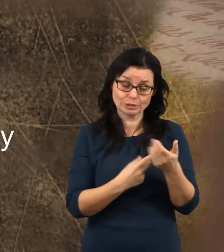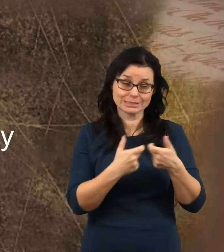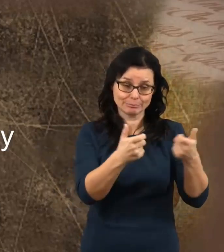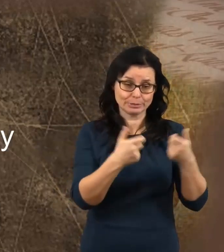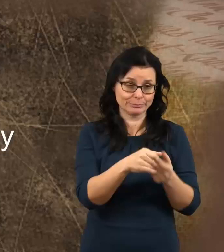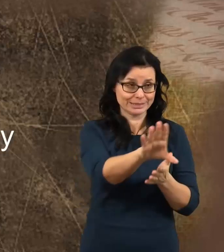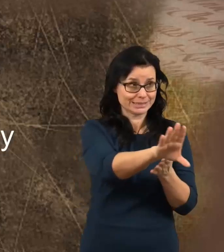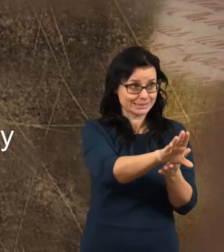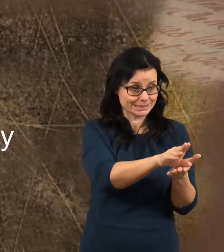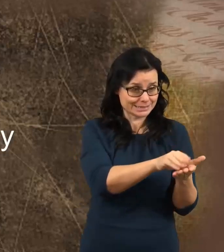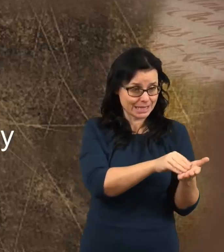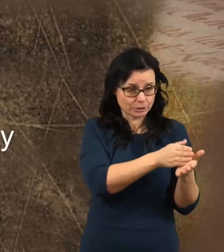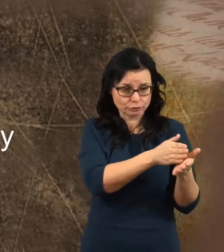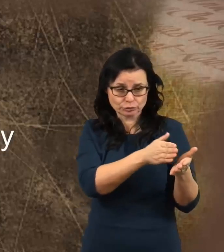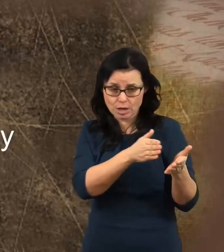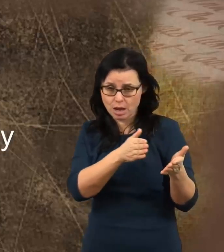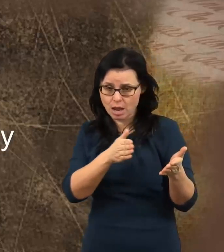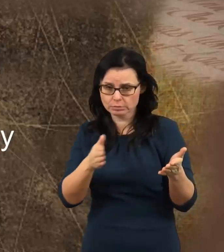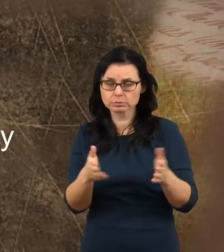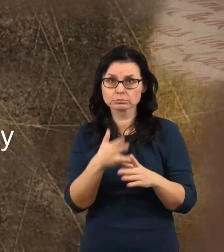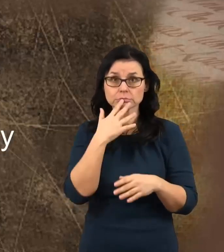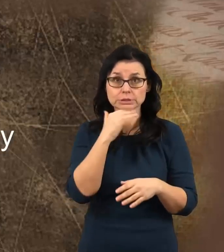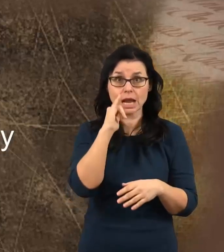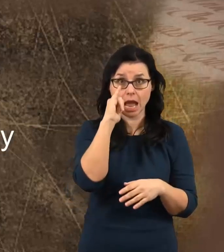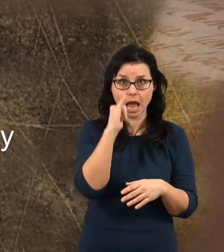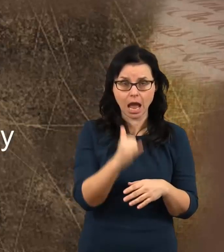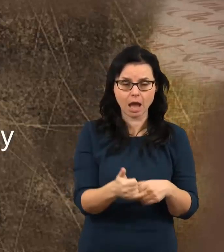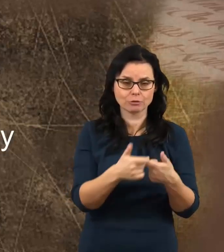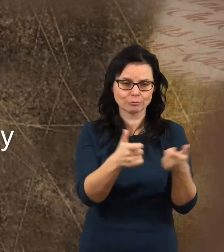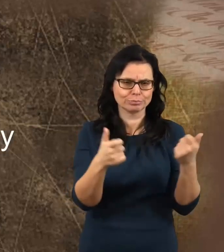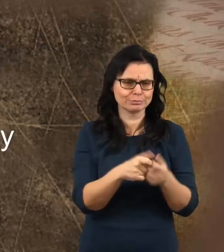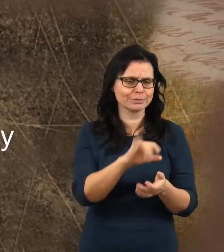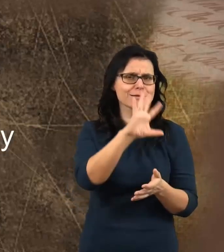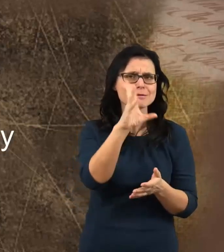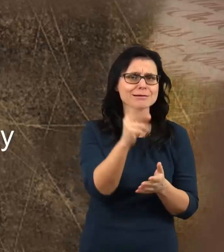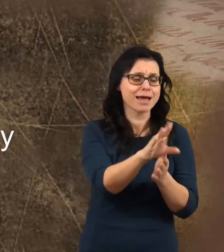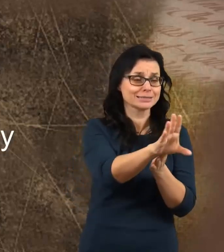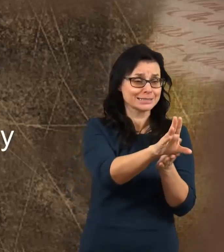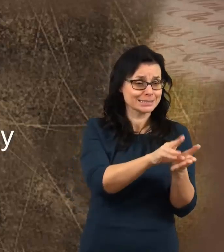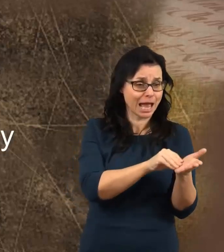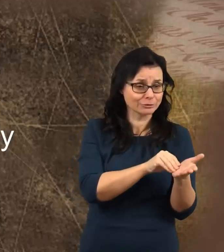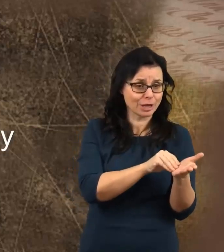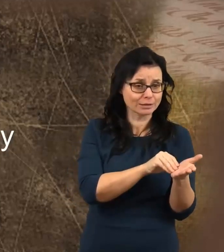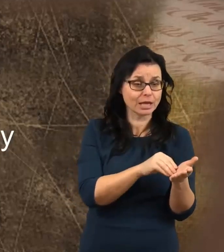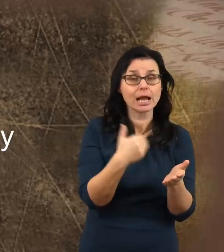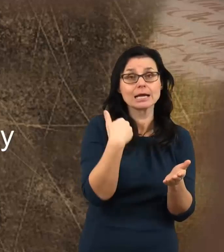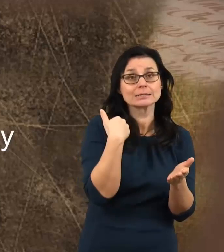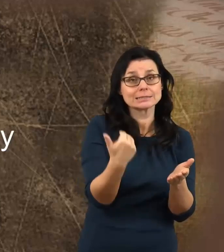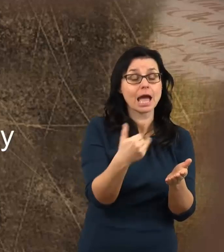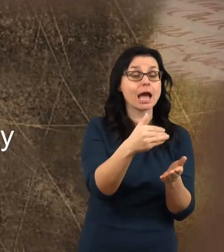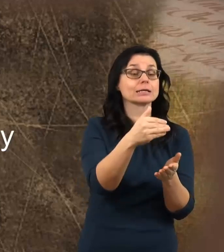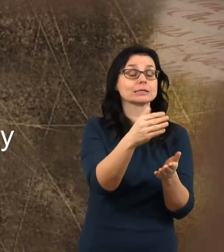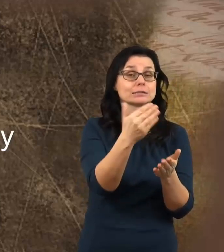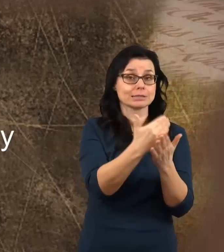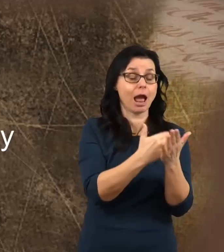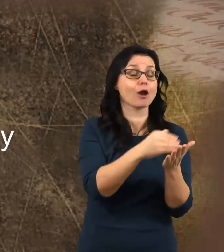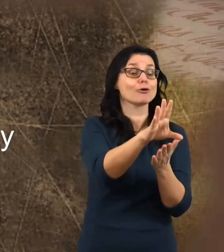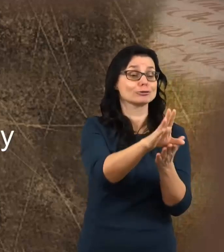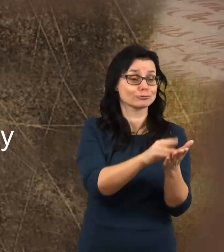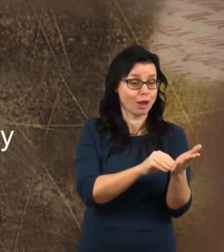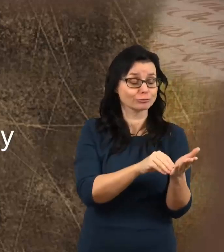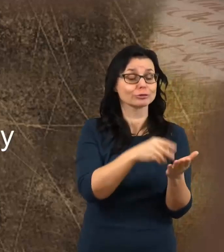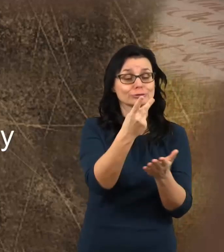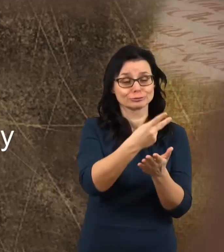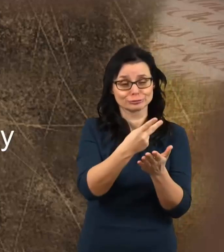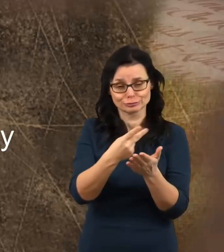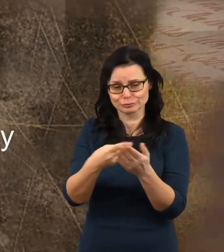počátku, zjistíte, že ano, Bible má nádherný začátek, ale starý zákon začnete číst ke